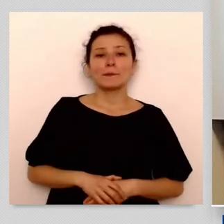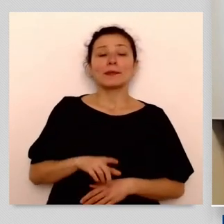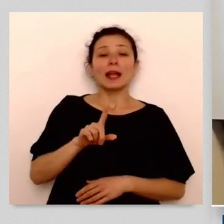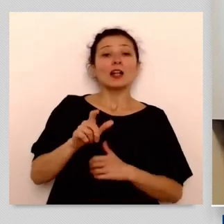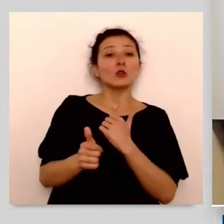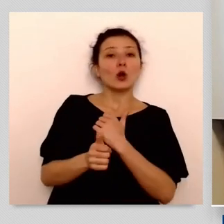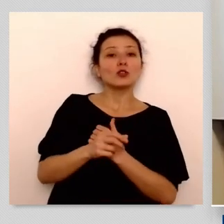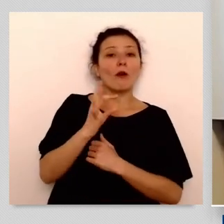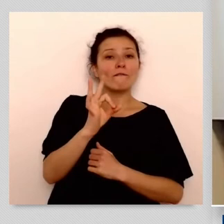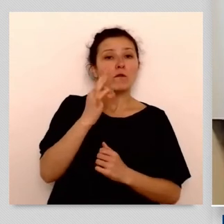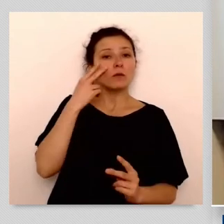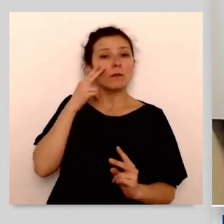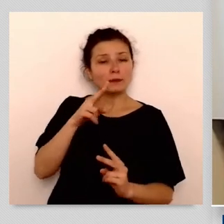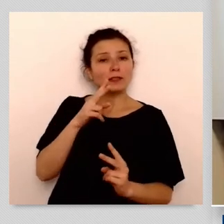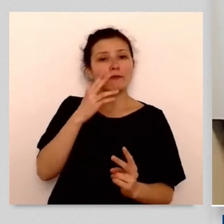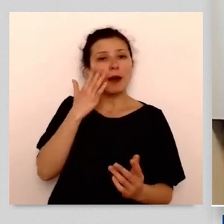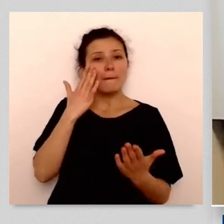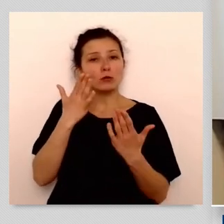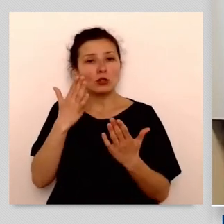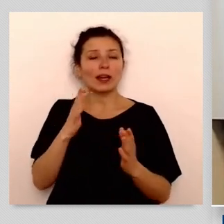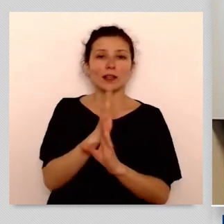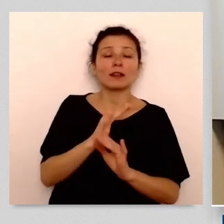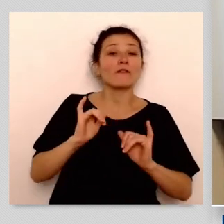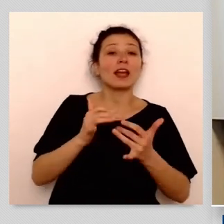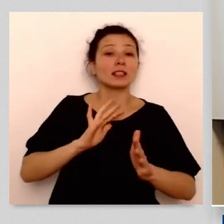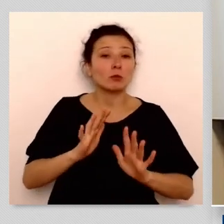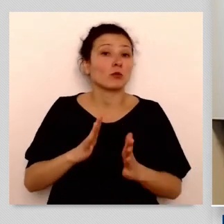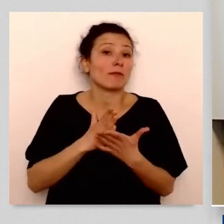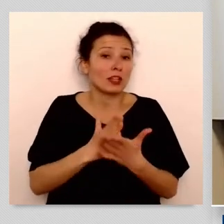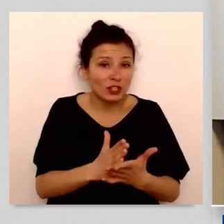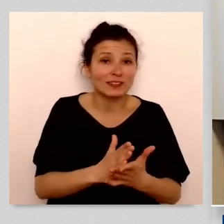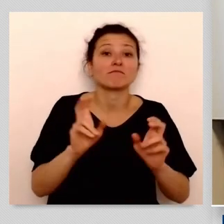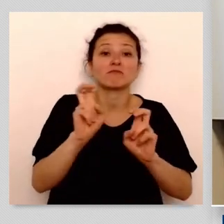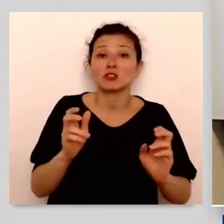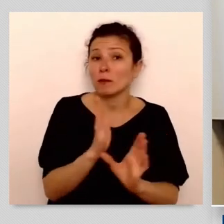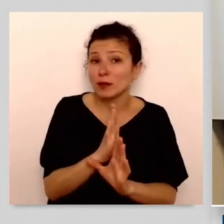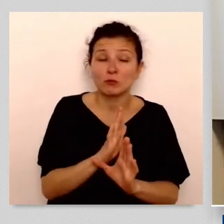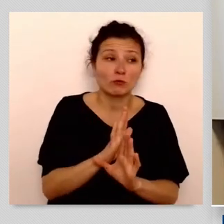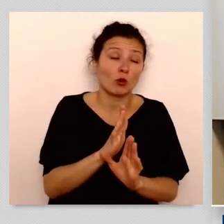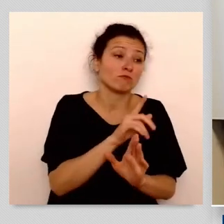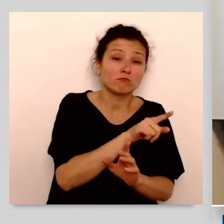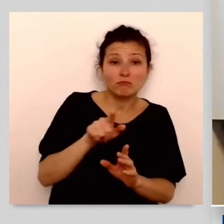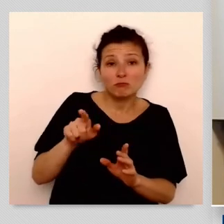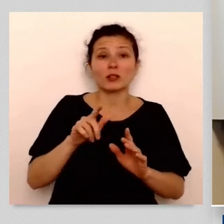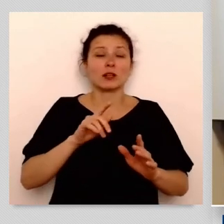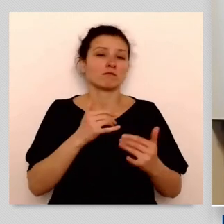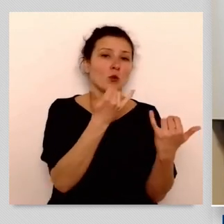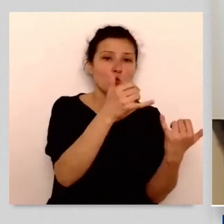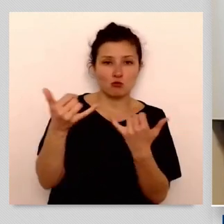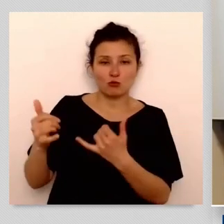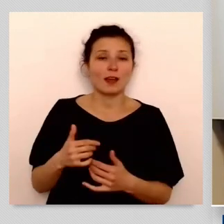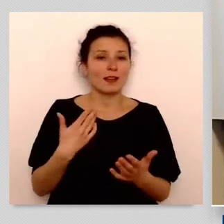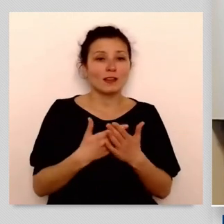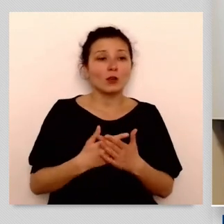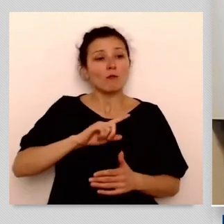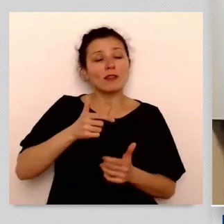sobie radzić z kryzysem klimatycznym, może być różne. I tu jest nasze zadanie, żeby właśnie dotrzeć do każdego